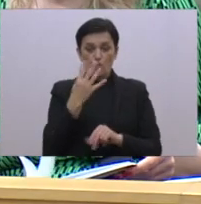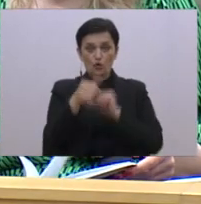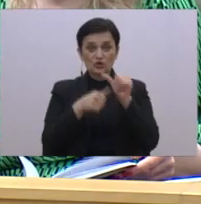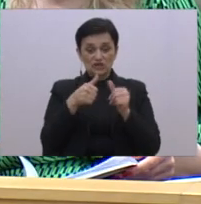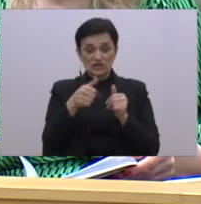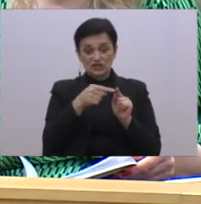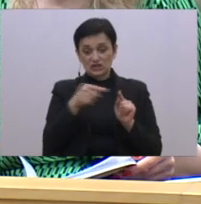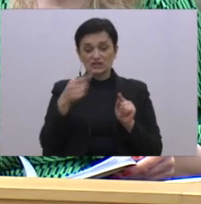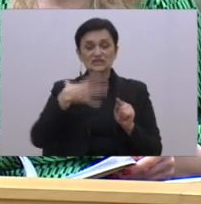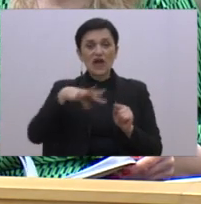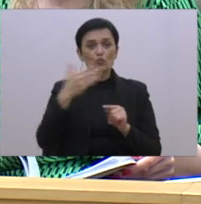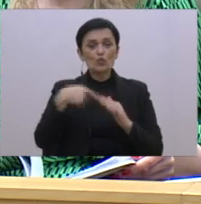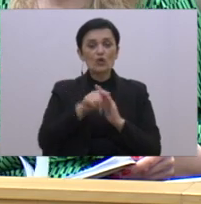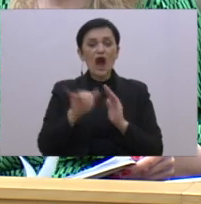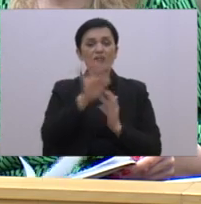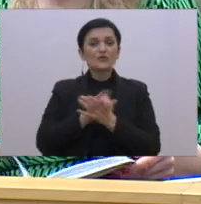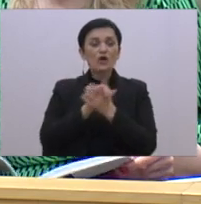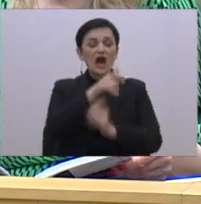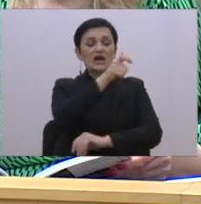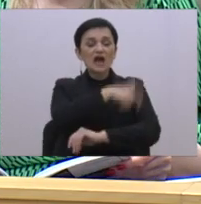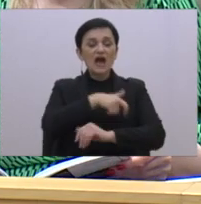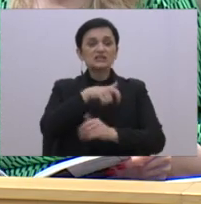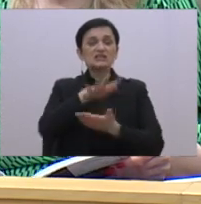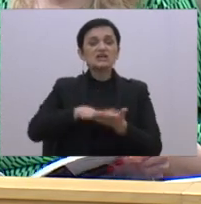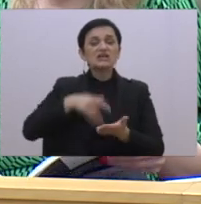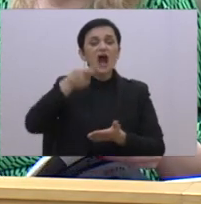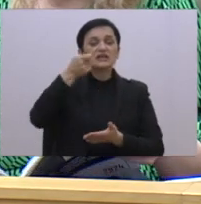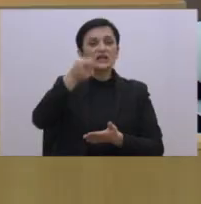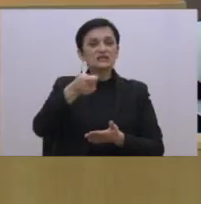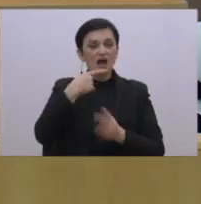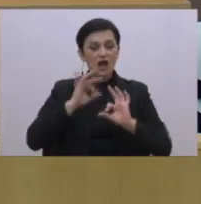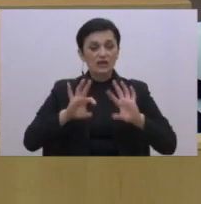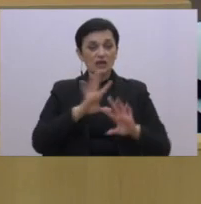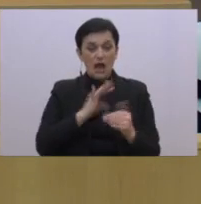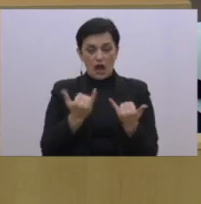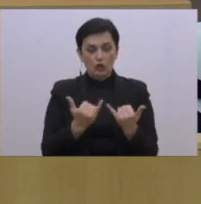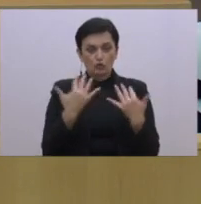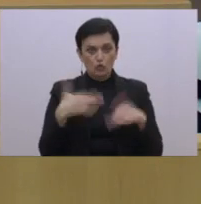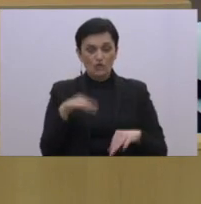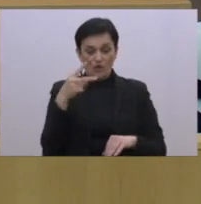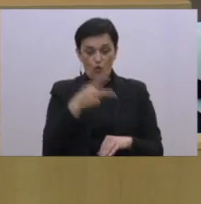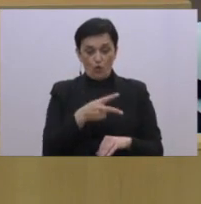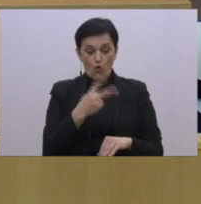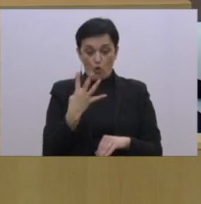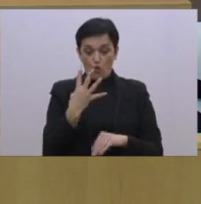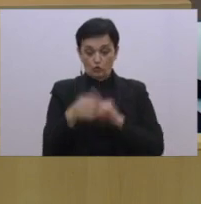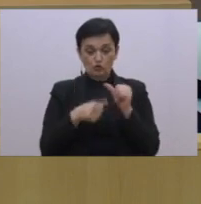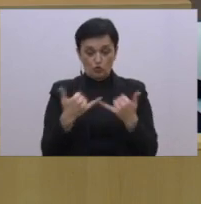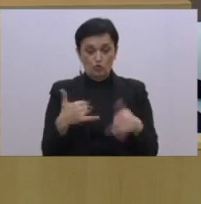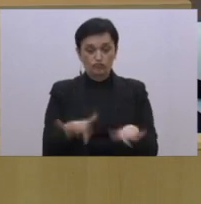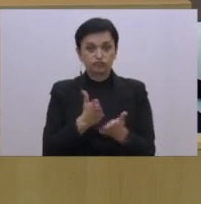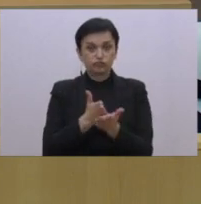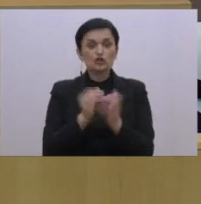წლისთვის საქართველოს მიერ ევროკავშირში გაწევრიანების განაცხადის შეტანა წარმოადგენდა. ახლა უკვე 2024 წელია